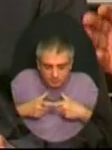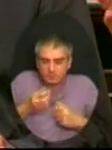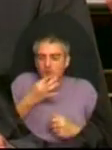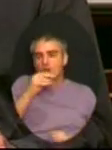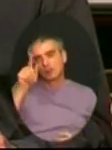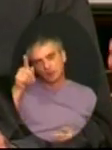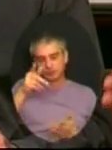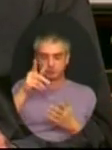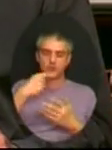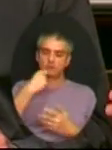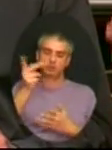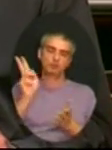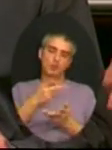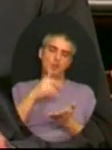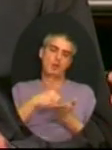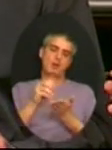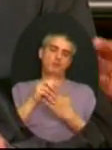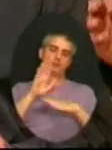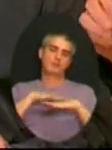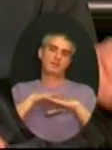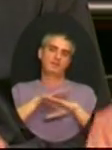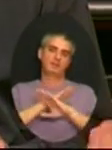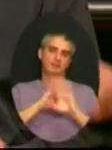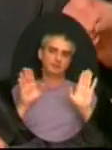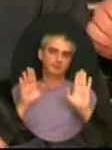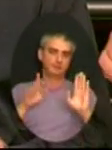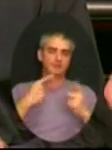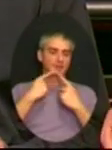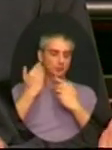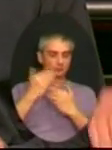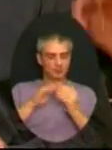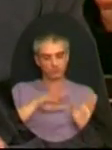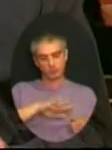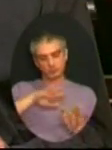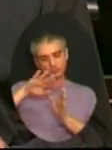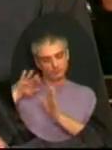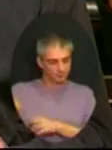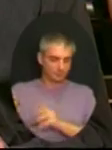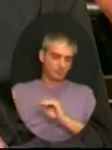שהוא יכריז על נבצרותו, זה הכל. את הדיון לא סיימנו, עכשיו אנחנו